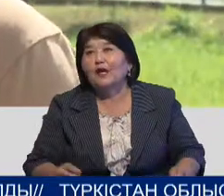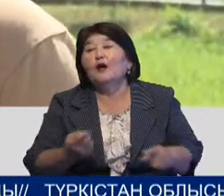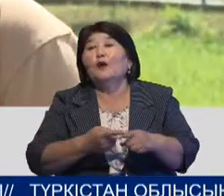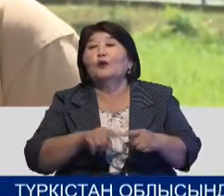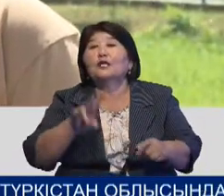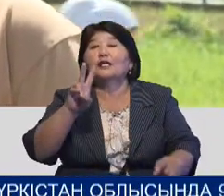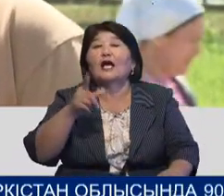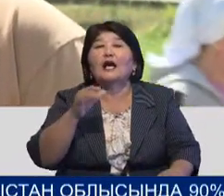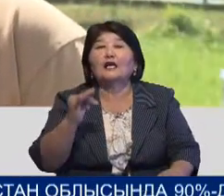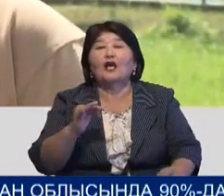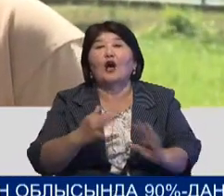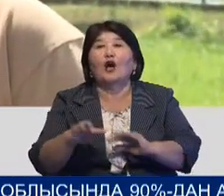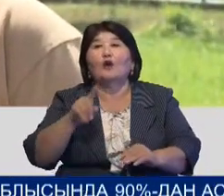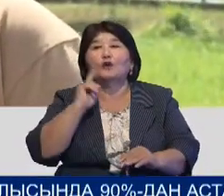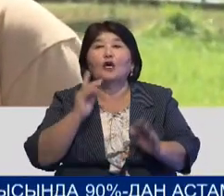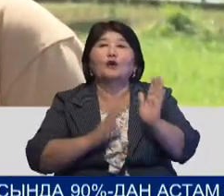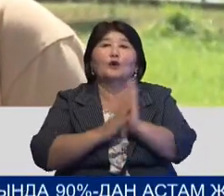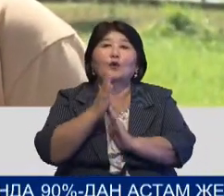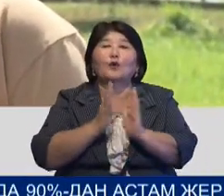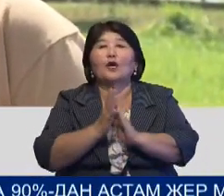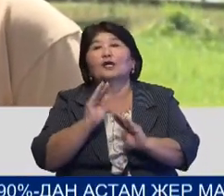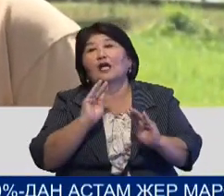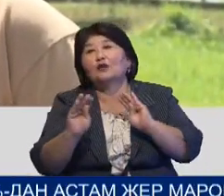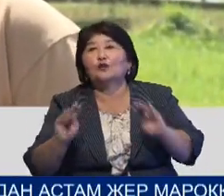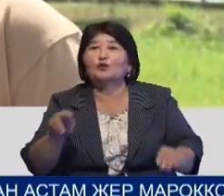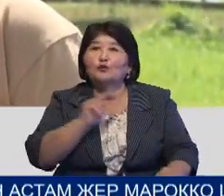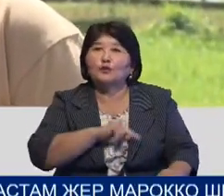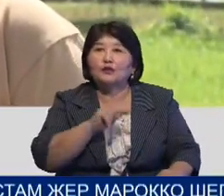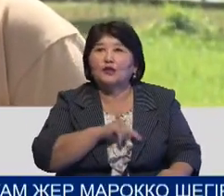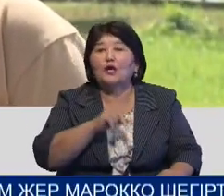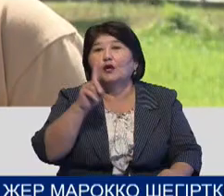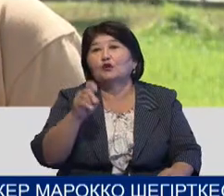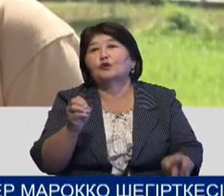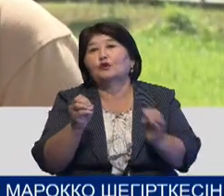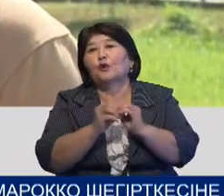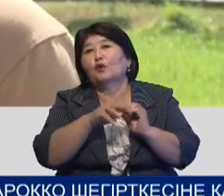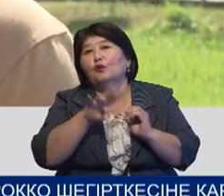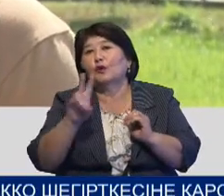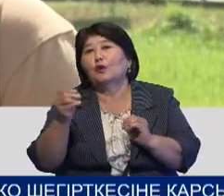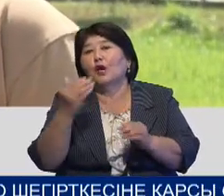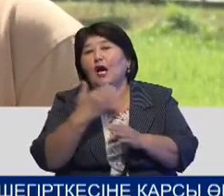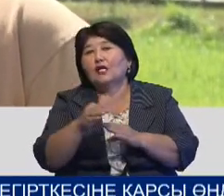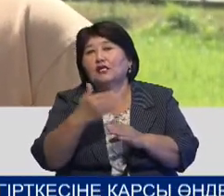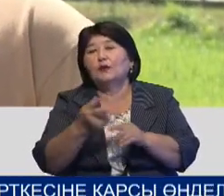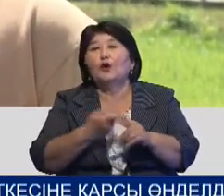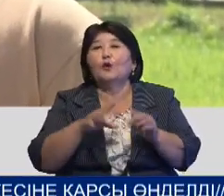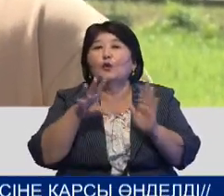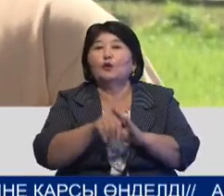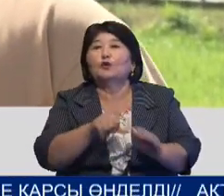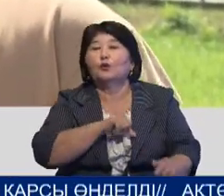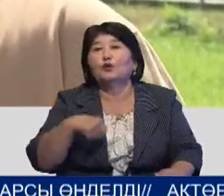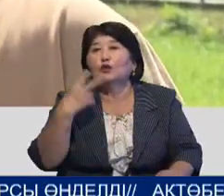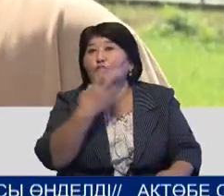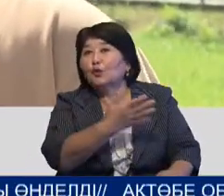ауылын абаттандыру, көгалдандыру жұмыстарына 110 миллиондай қаражат бөледі. Оның ішінде өздеріңіз